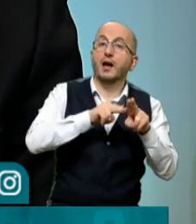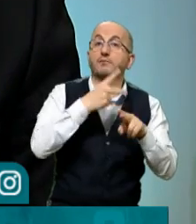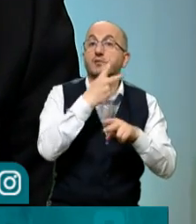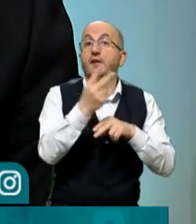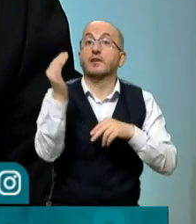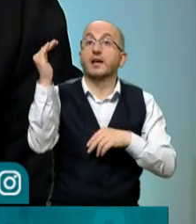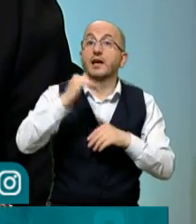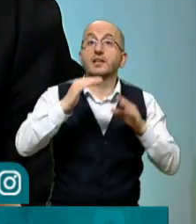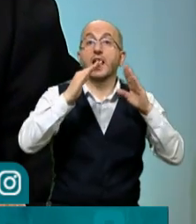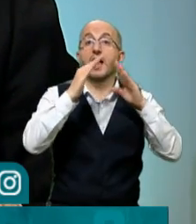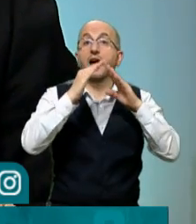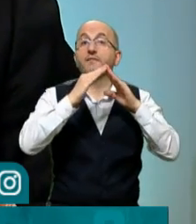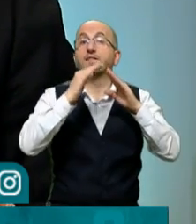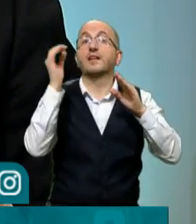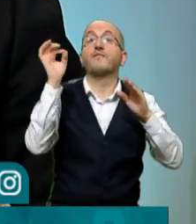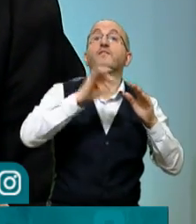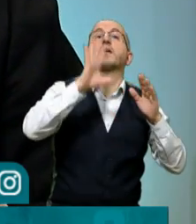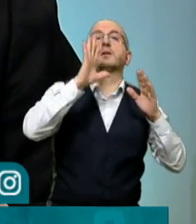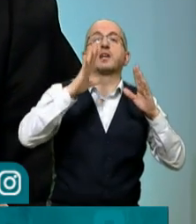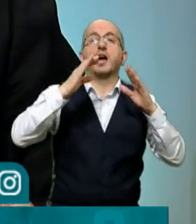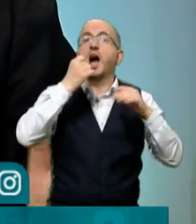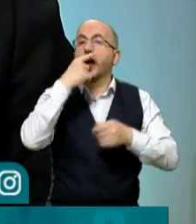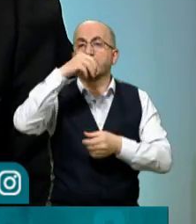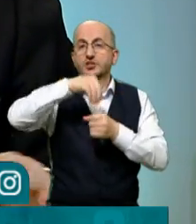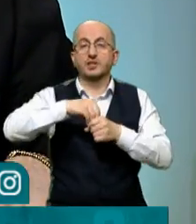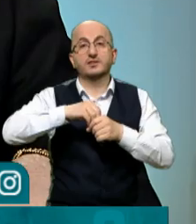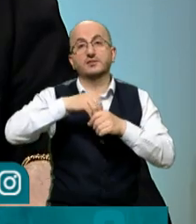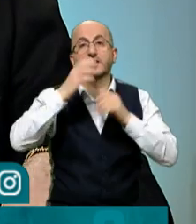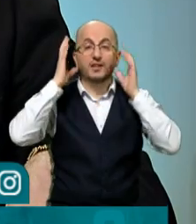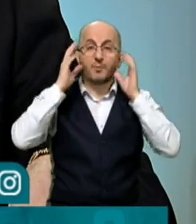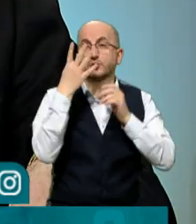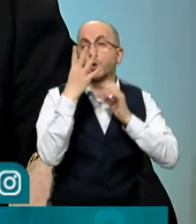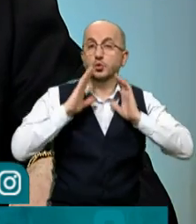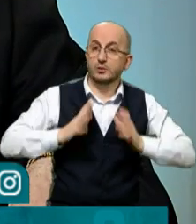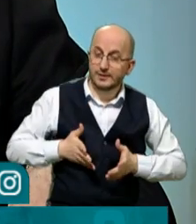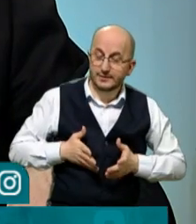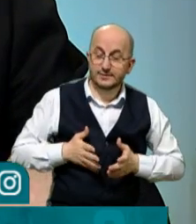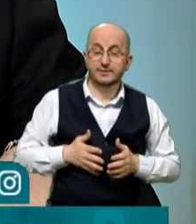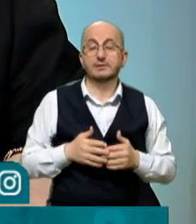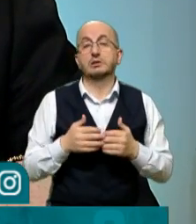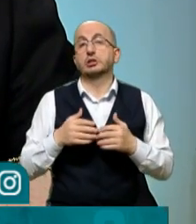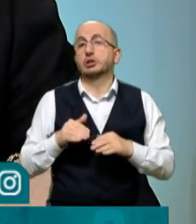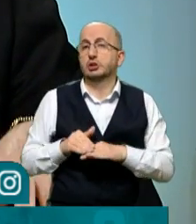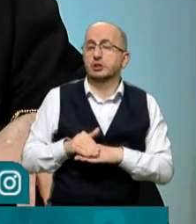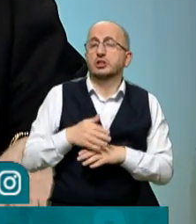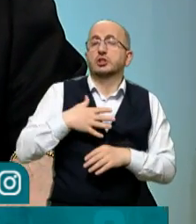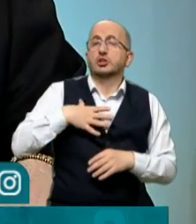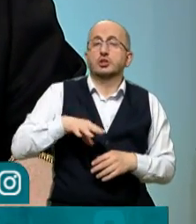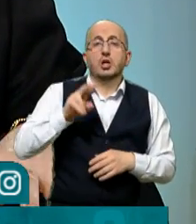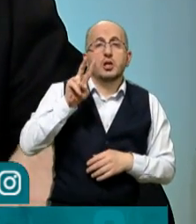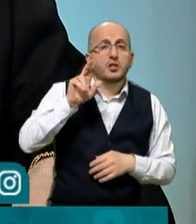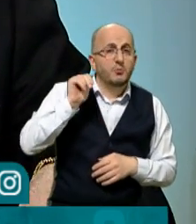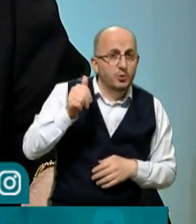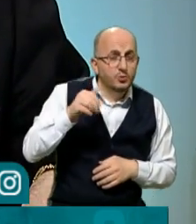daha evine ulaşmadan Ankara içerisinde mukim olur. Ankara ve Nevşehir'de bulundukları sürece ister bir gün olsun ister 20 gün